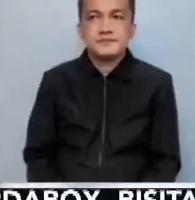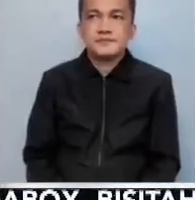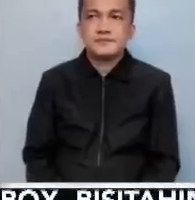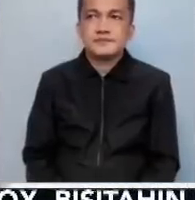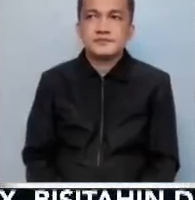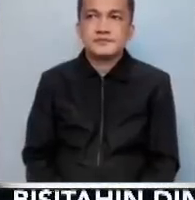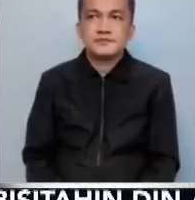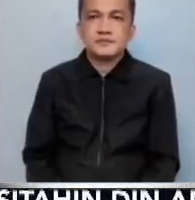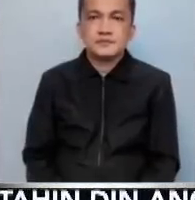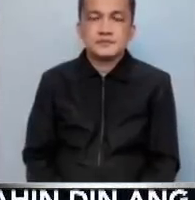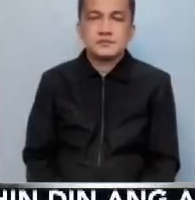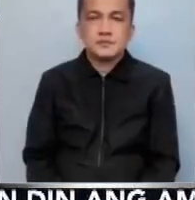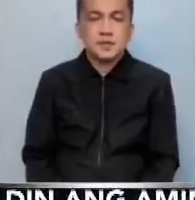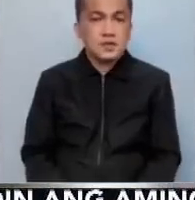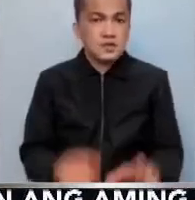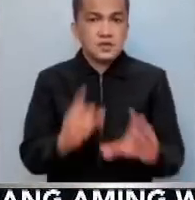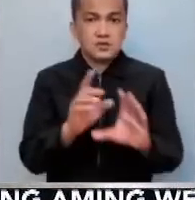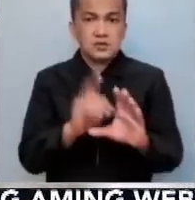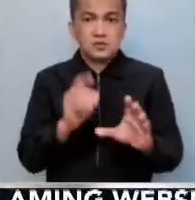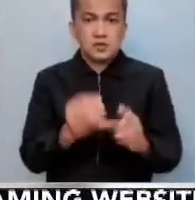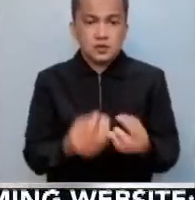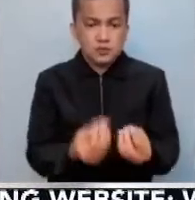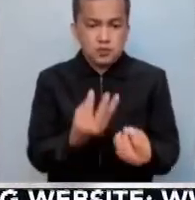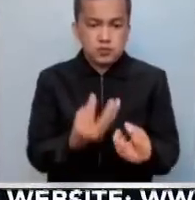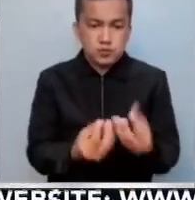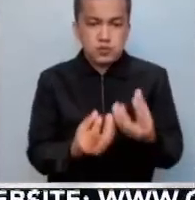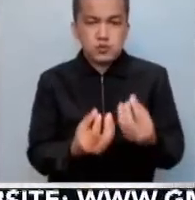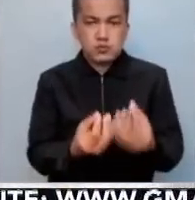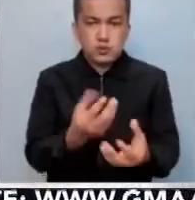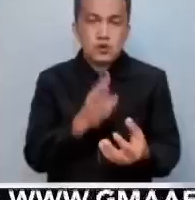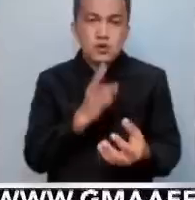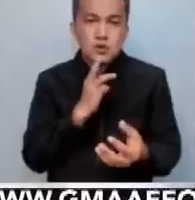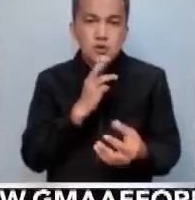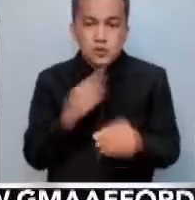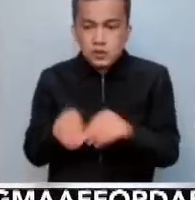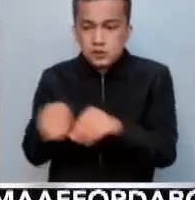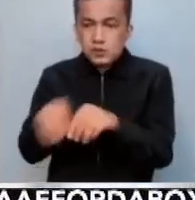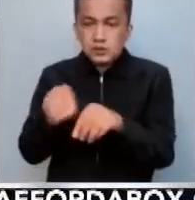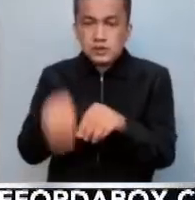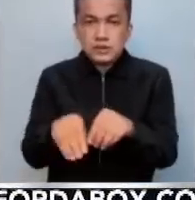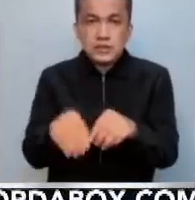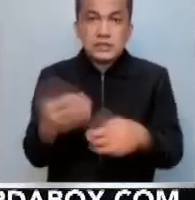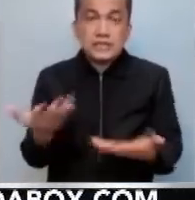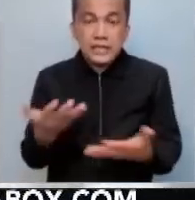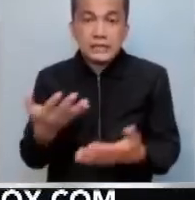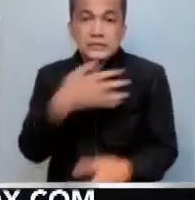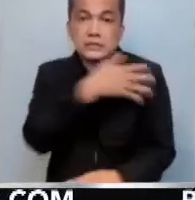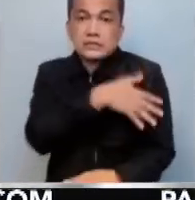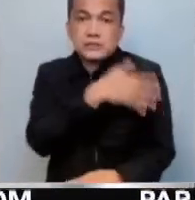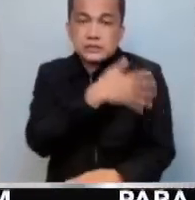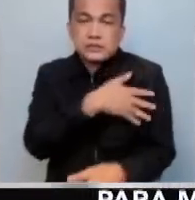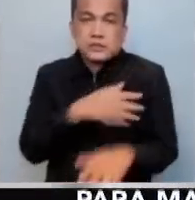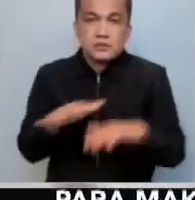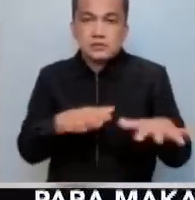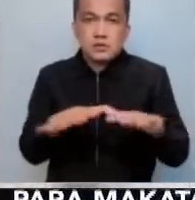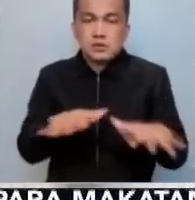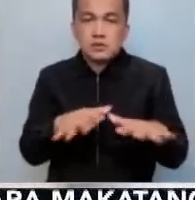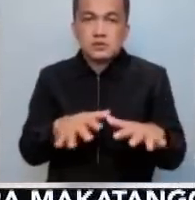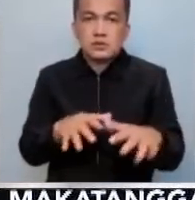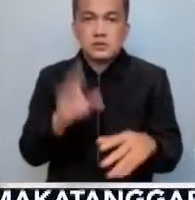Natok na sa numanong kumukulong tubig sa isang sakahan sa Pasil sa Kalinga matapos yanigin ang magnitude 7 na lindol ang Hilagang